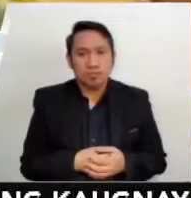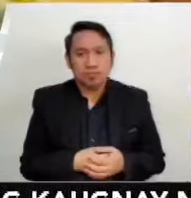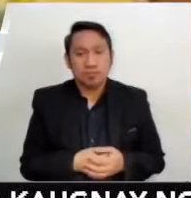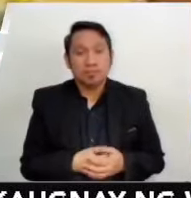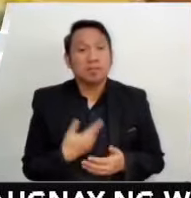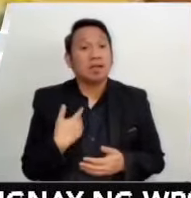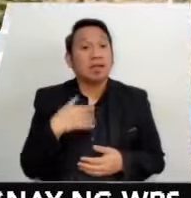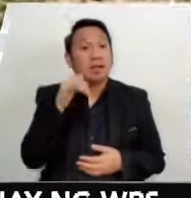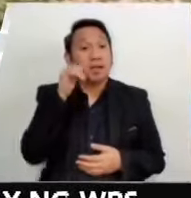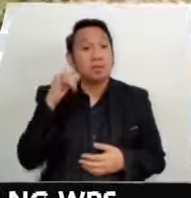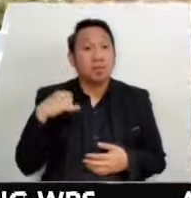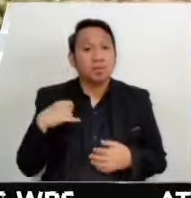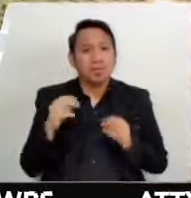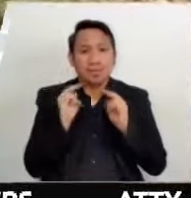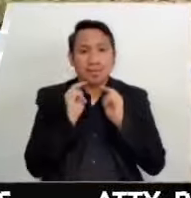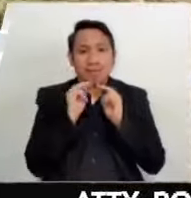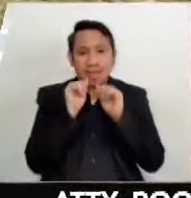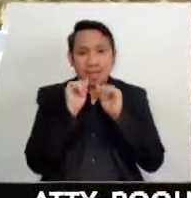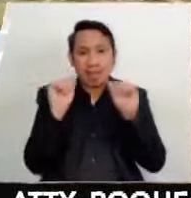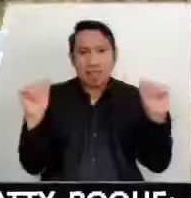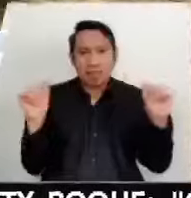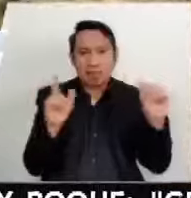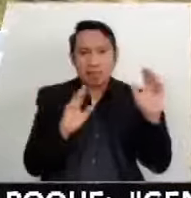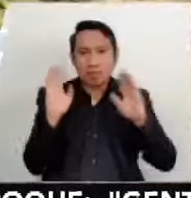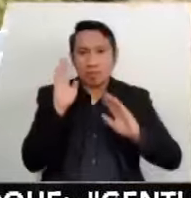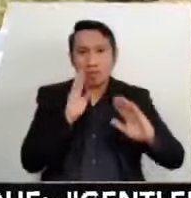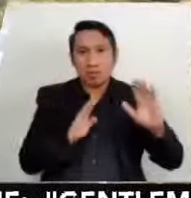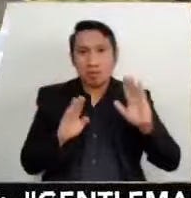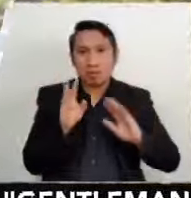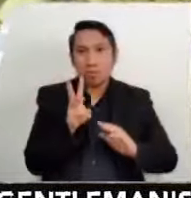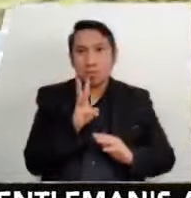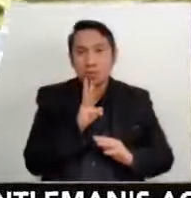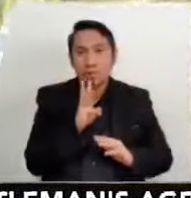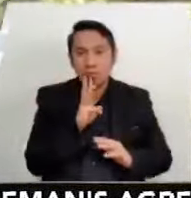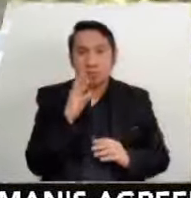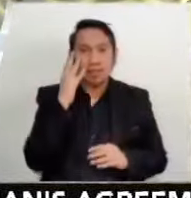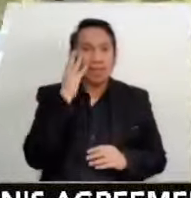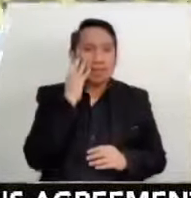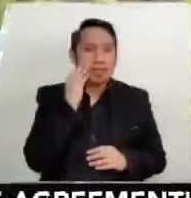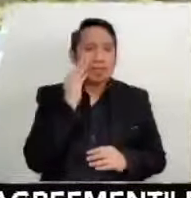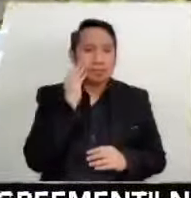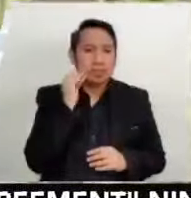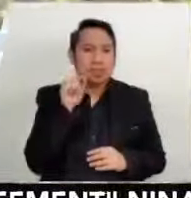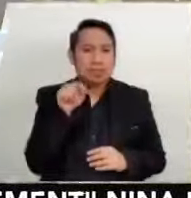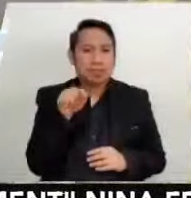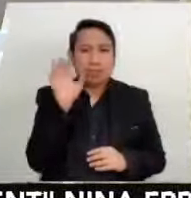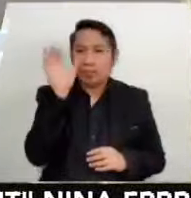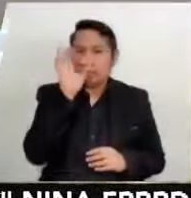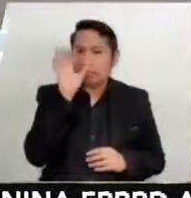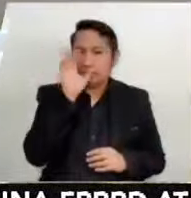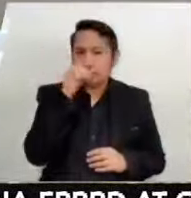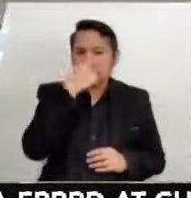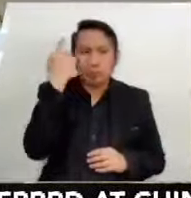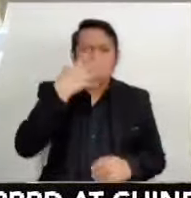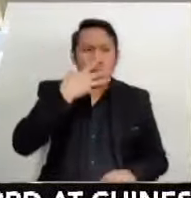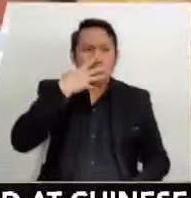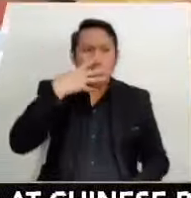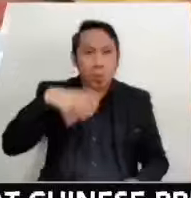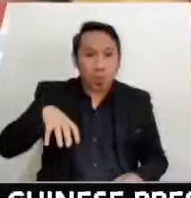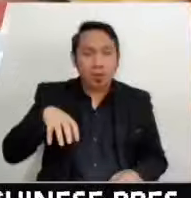cebu city mayor Mike Rama ang krisis sa tubig na nararanasan ng lungsod Dahil Sa matinding init resulta ng